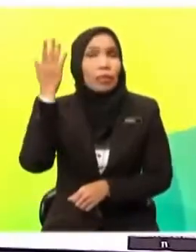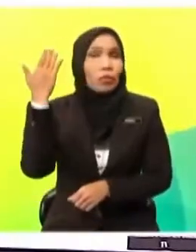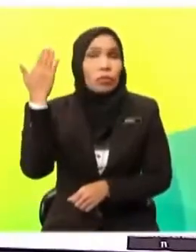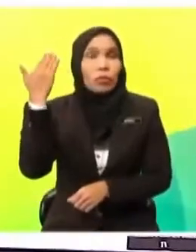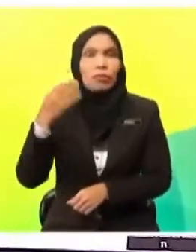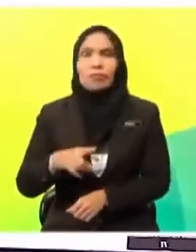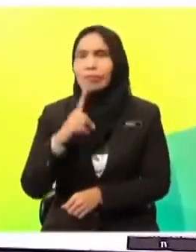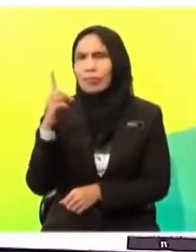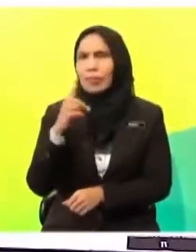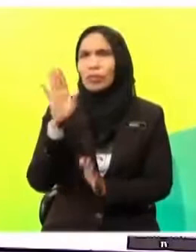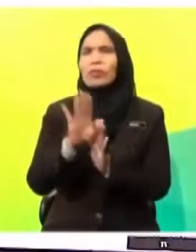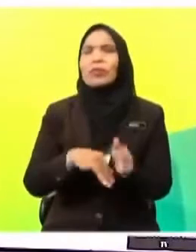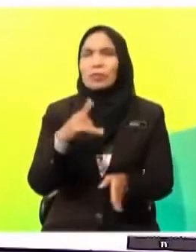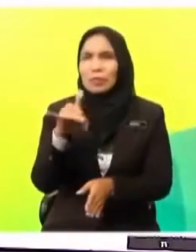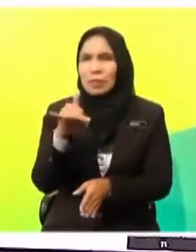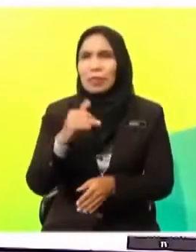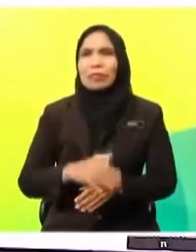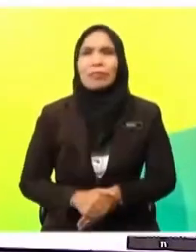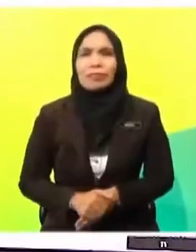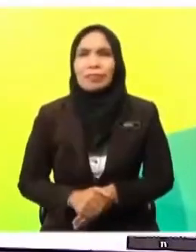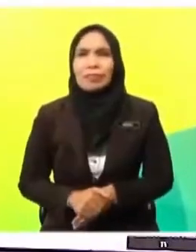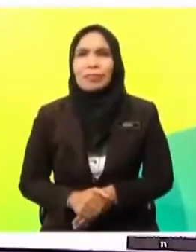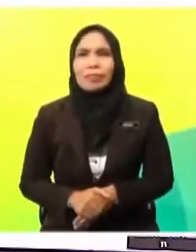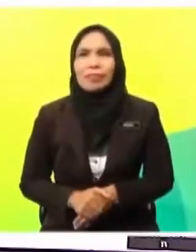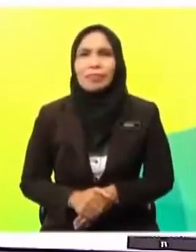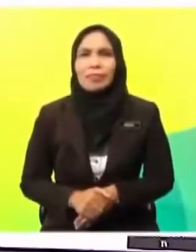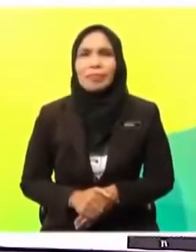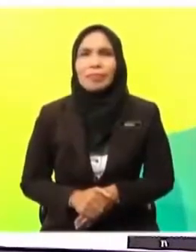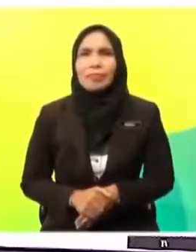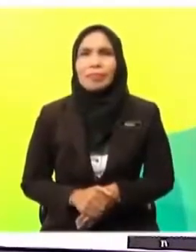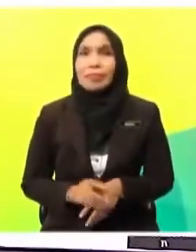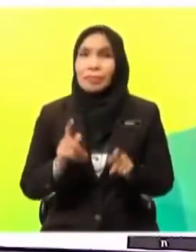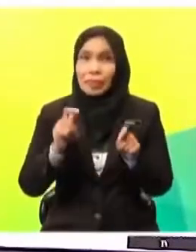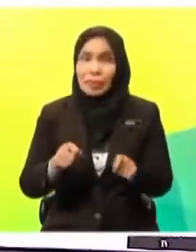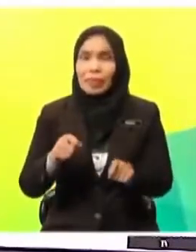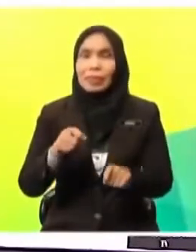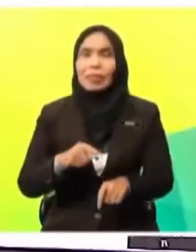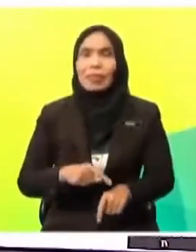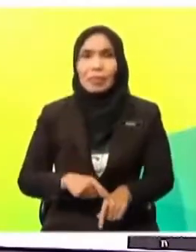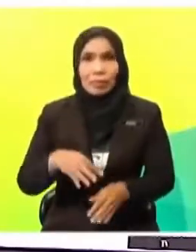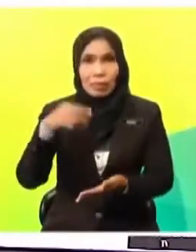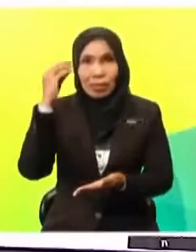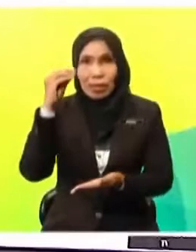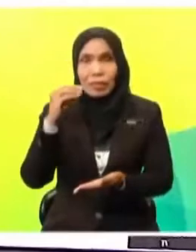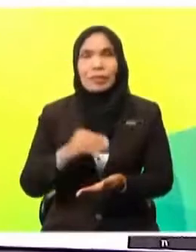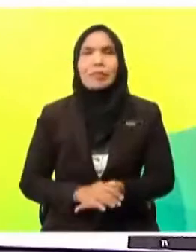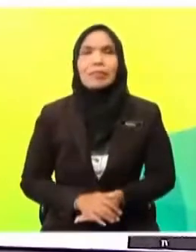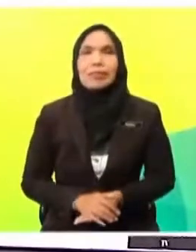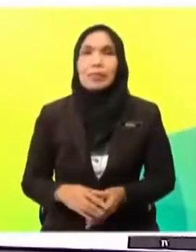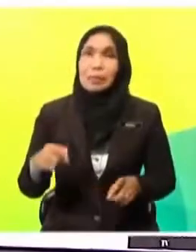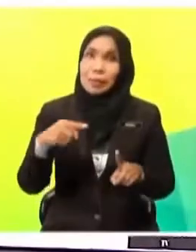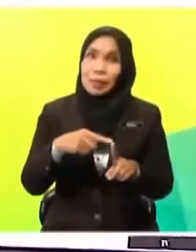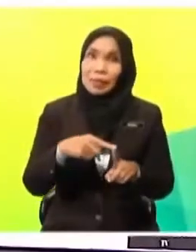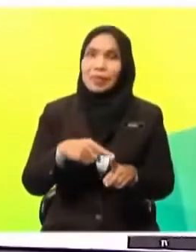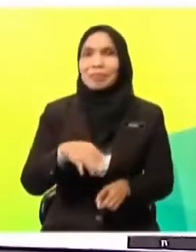ini tak apokat tak lekang Desa Maila dan perlu diajari dan diingat ini kepada generasi muda jadi